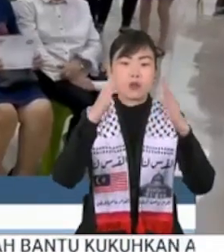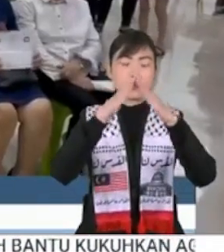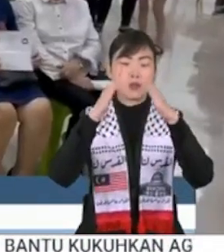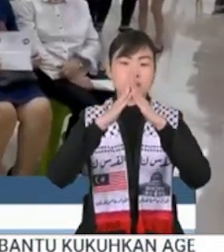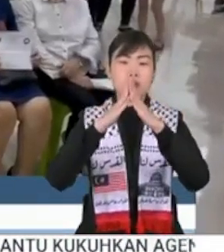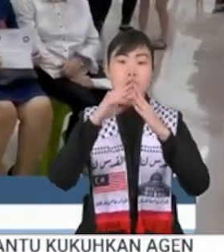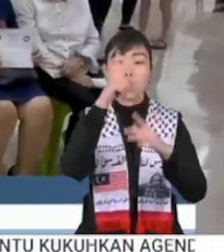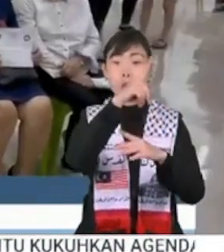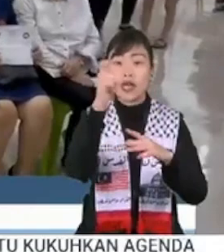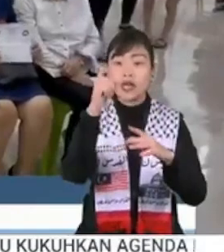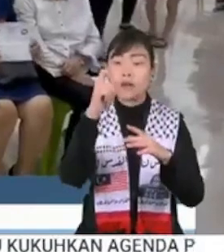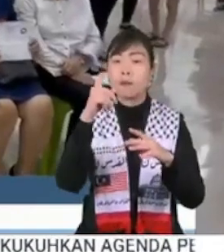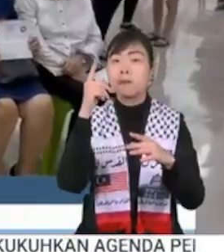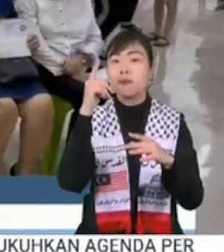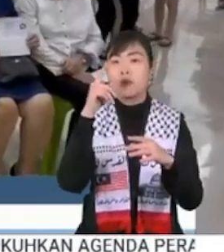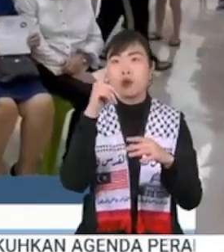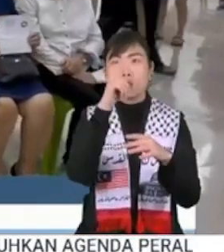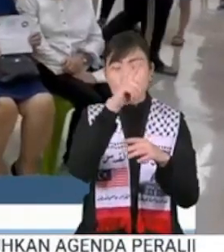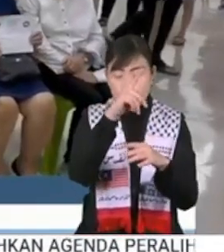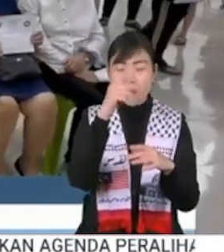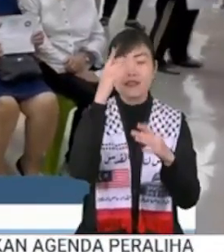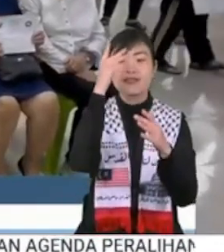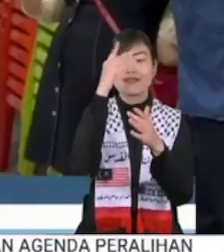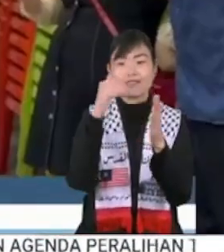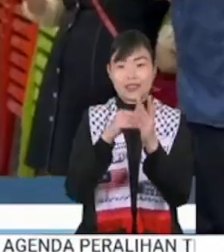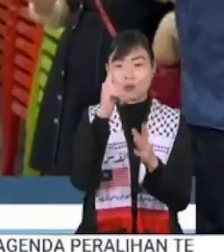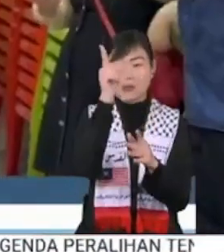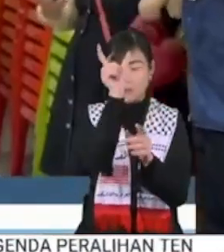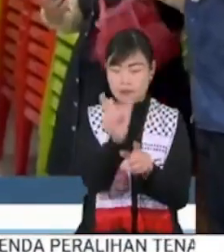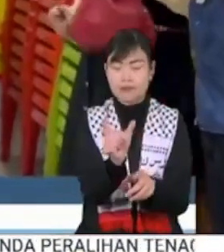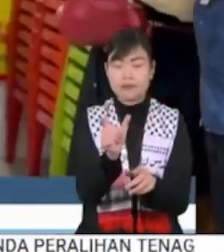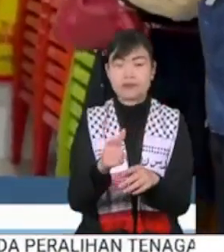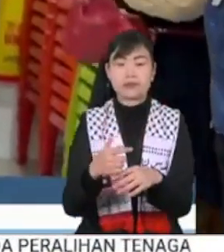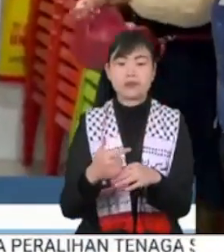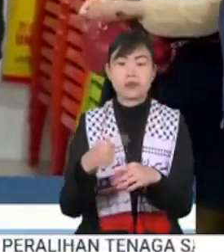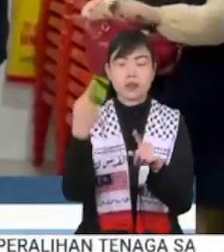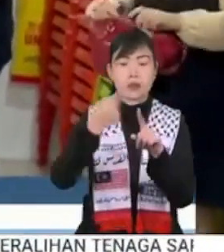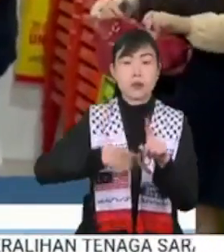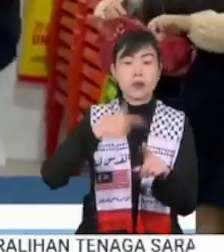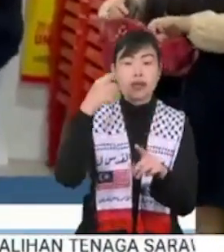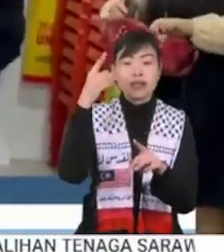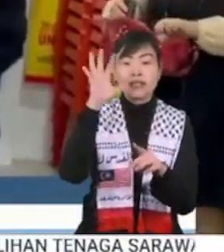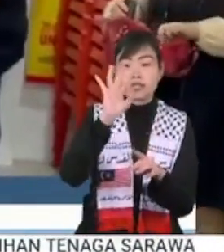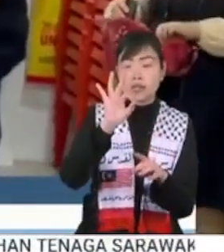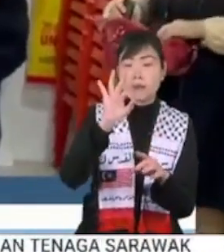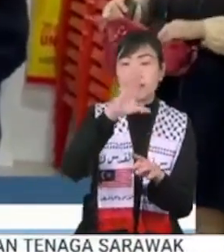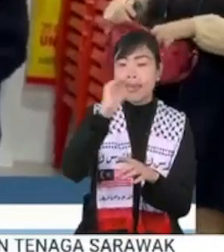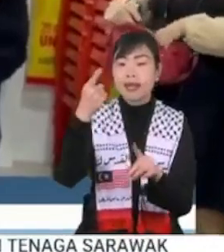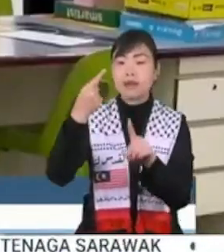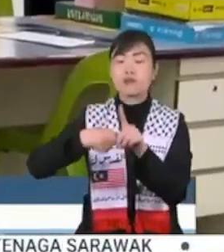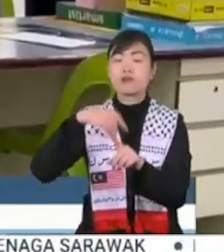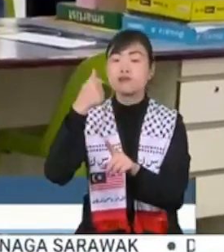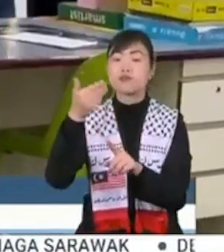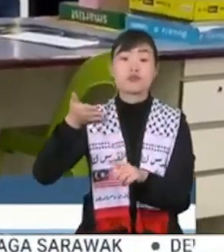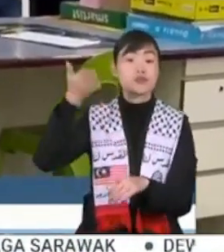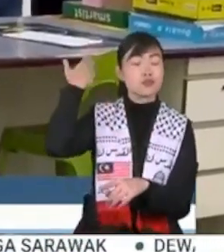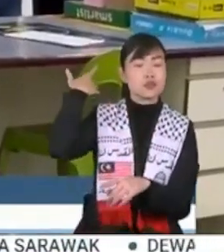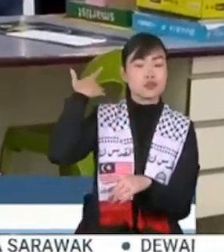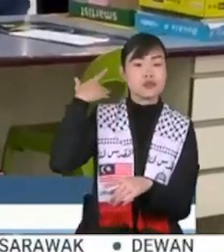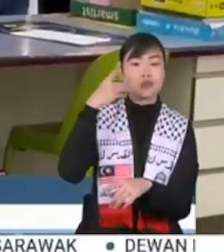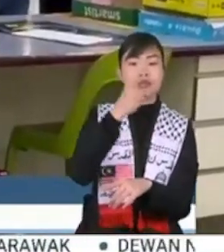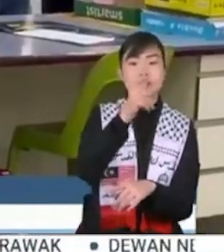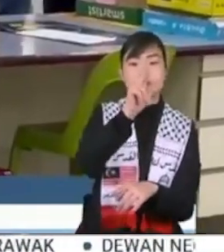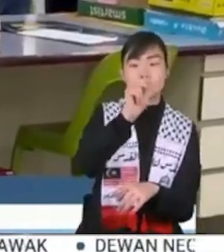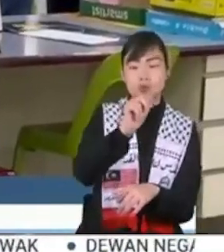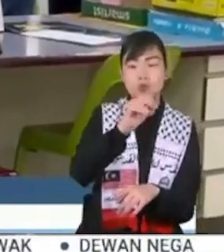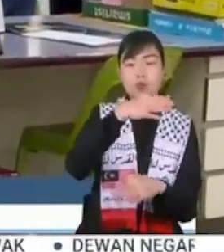setiap seorang tedahnya bantuan itu telah diserahkan pada bulan September dan Oktober lepas selain penerima dari kawasan Dun Bukit